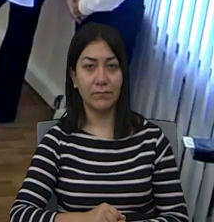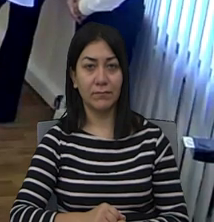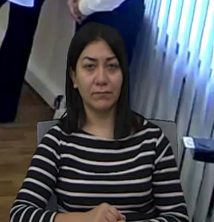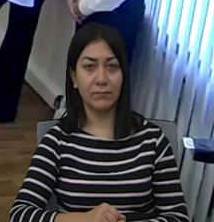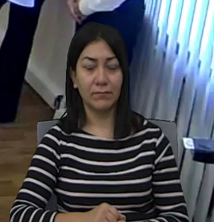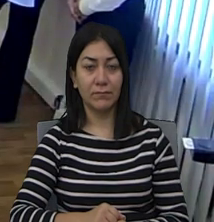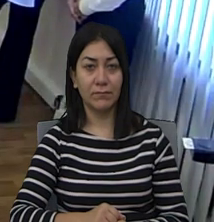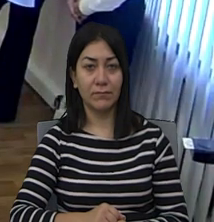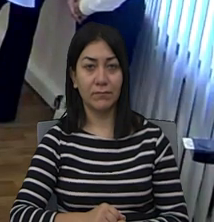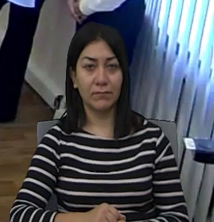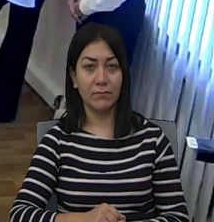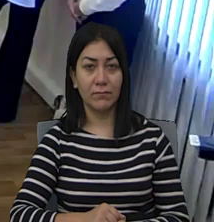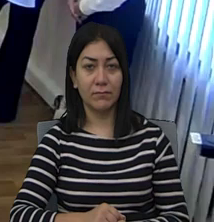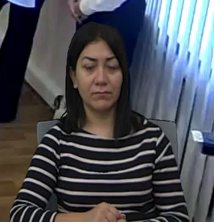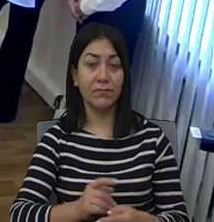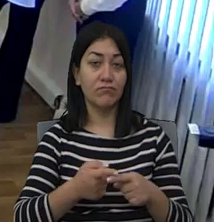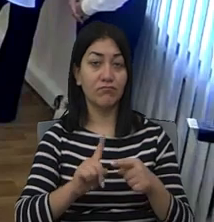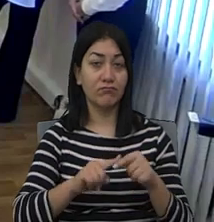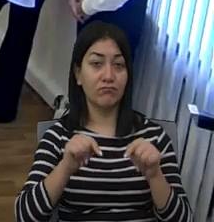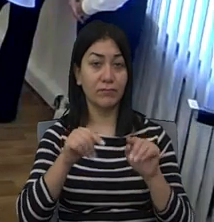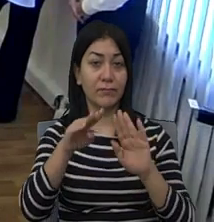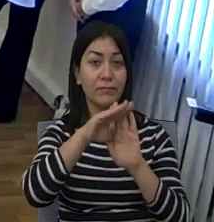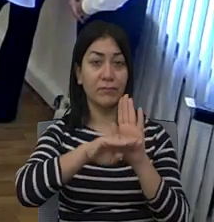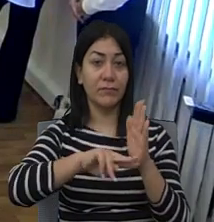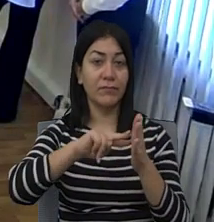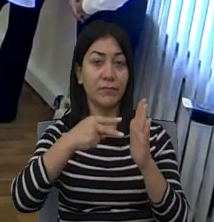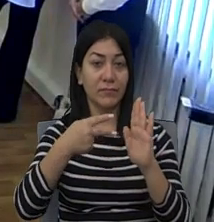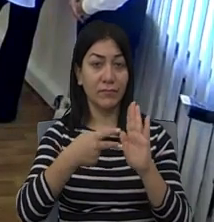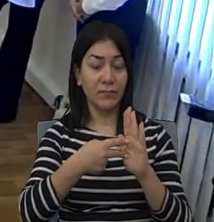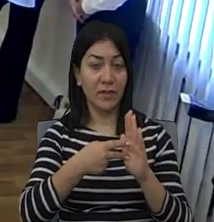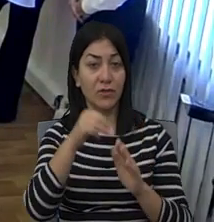practices. Ուստի այս ծրագրի